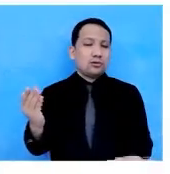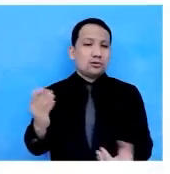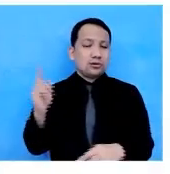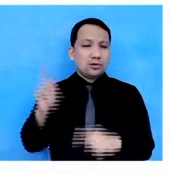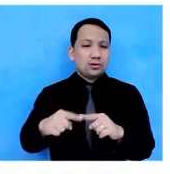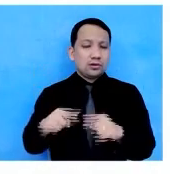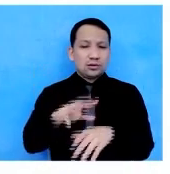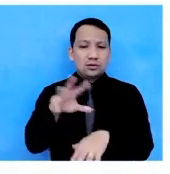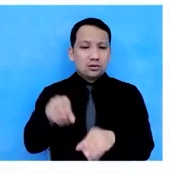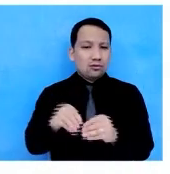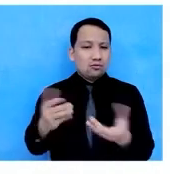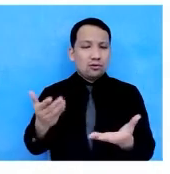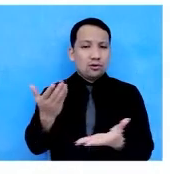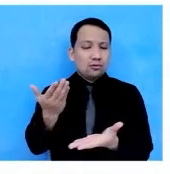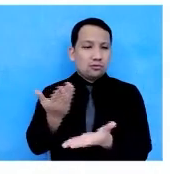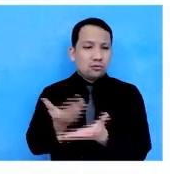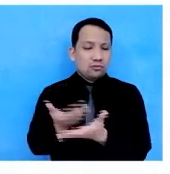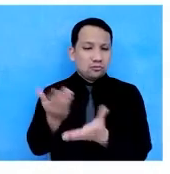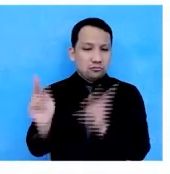we didn't fill it up, we don't have that many people who